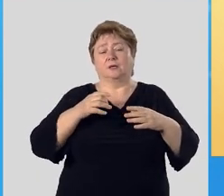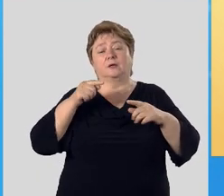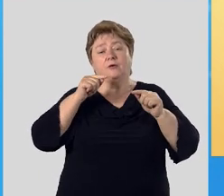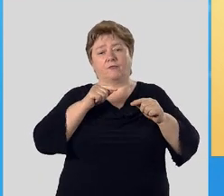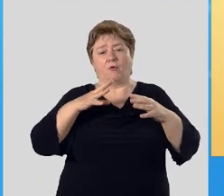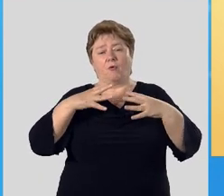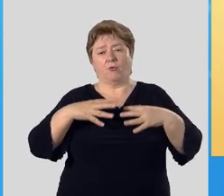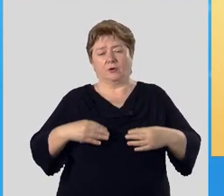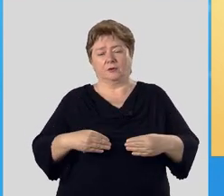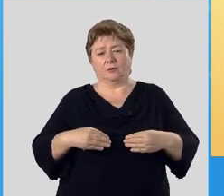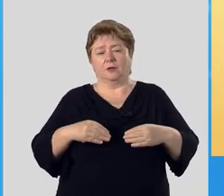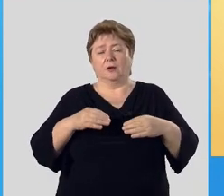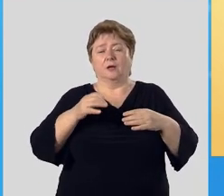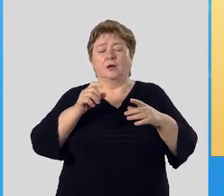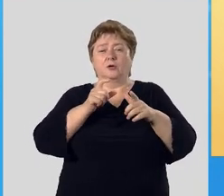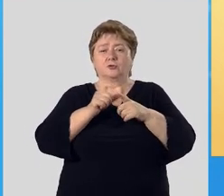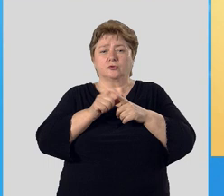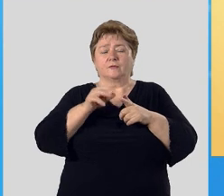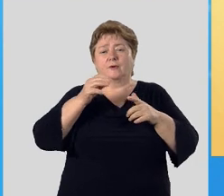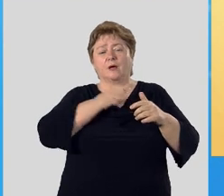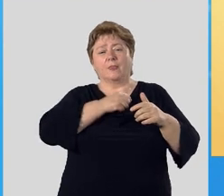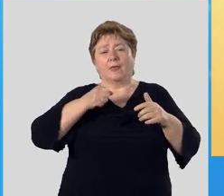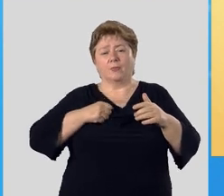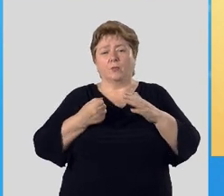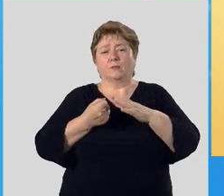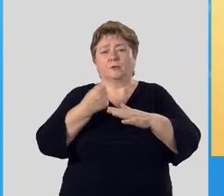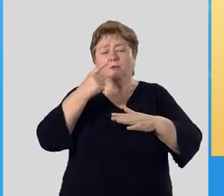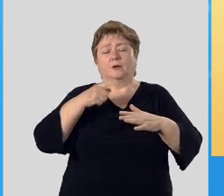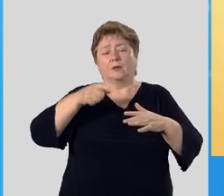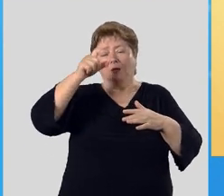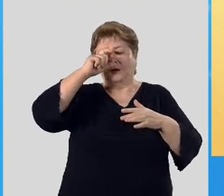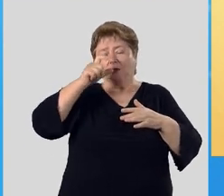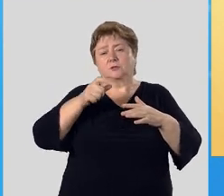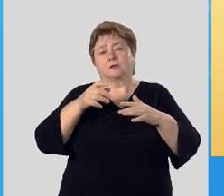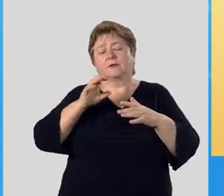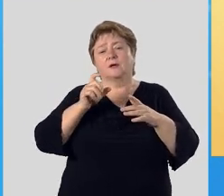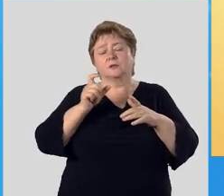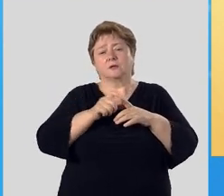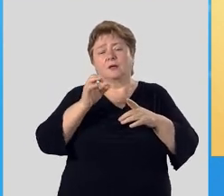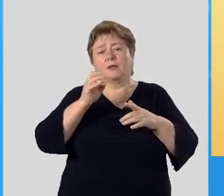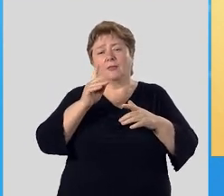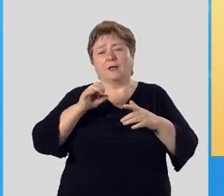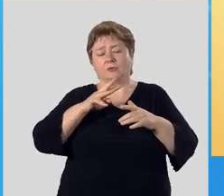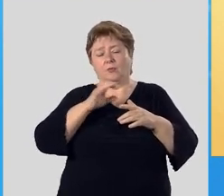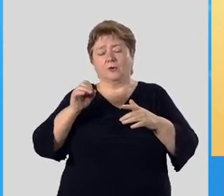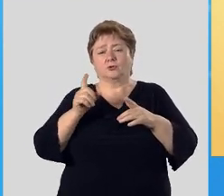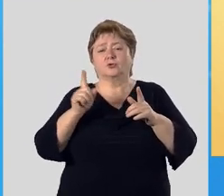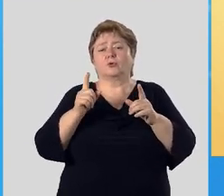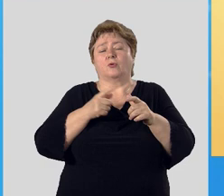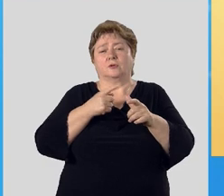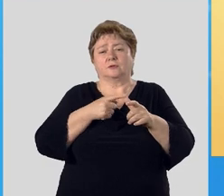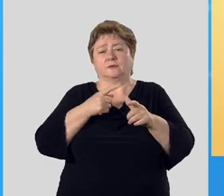органов термин анатомия происходит от греческого слово anatomy что